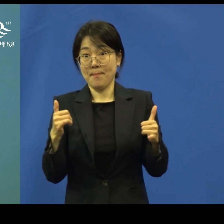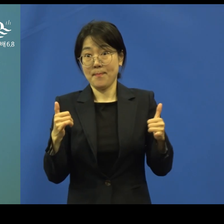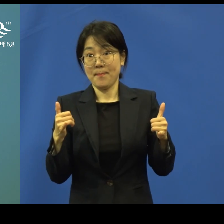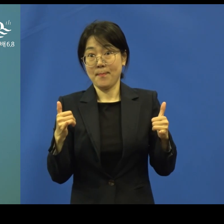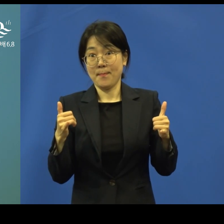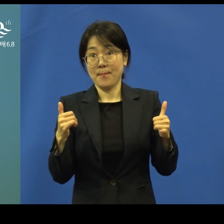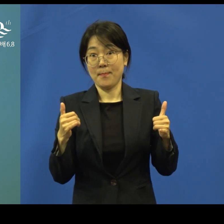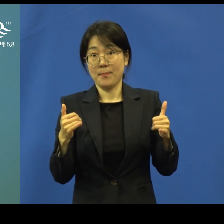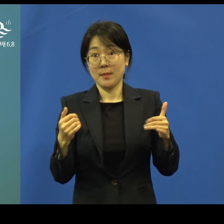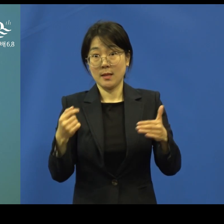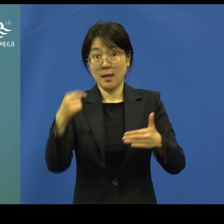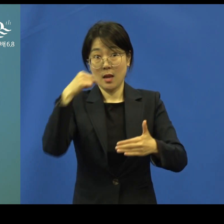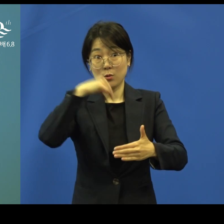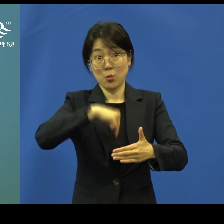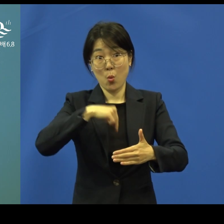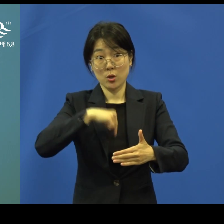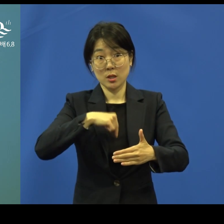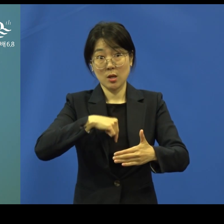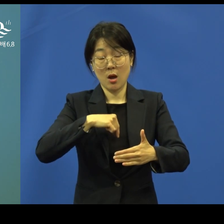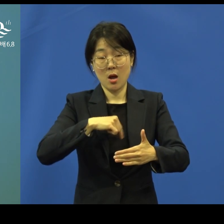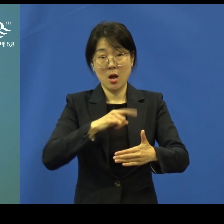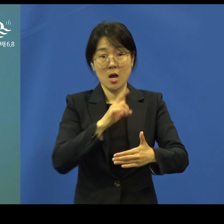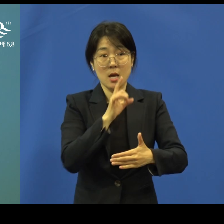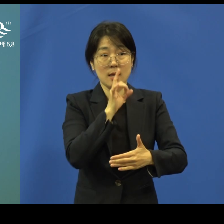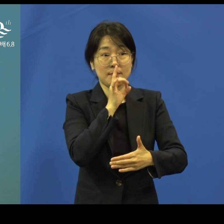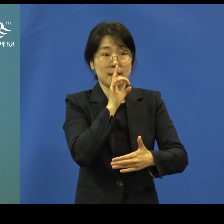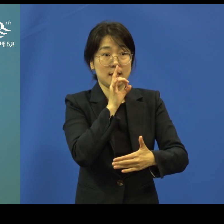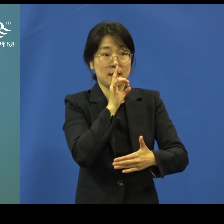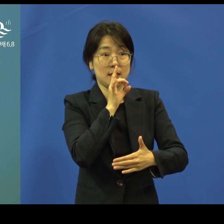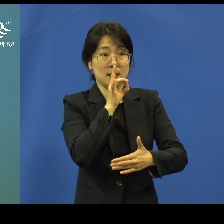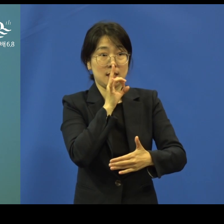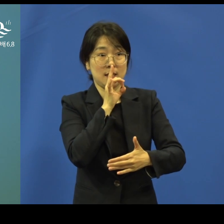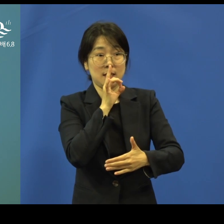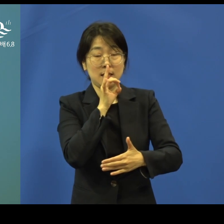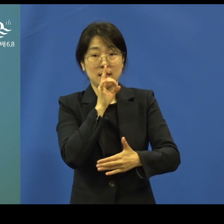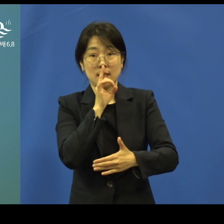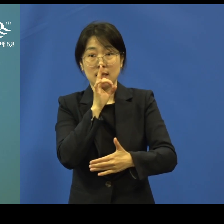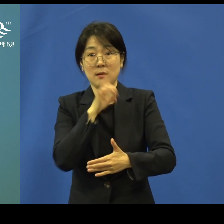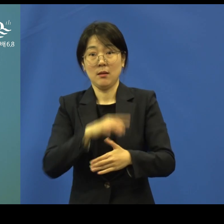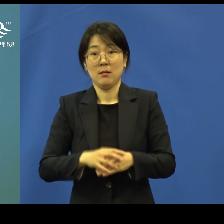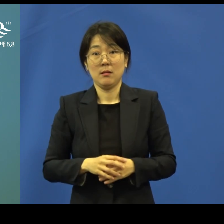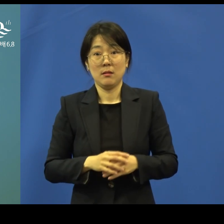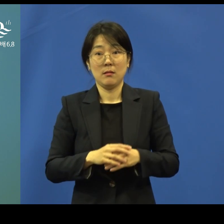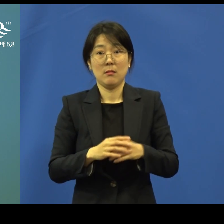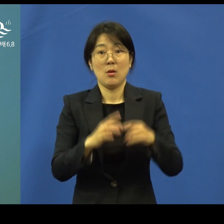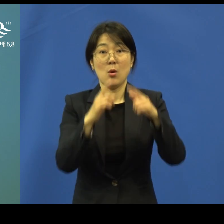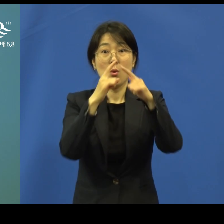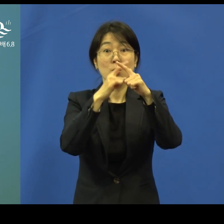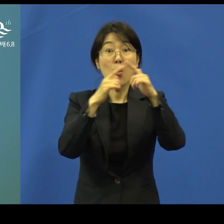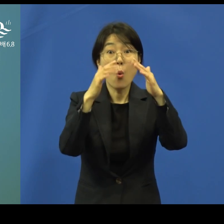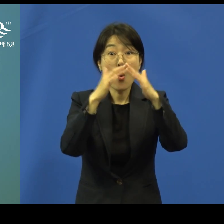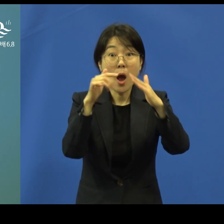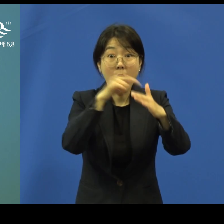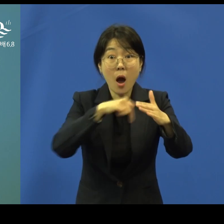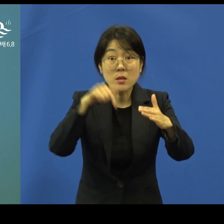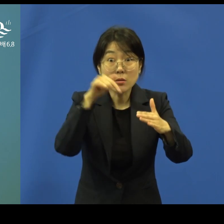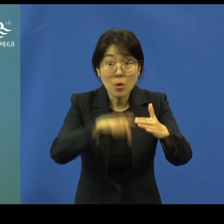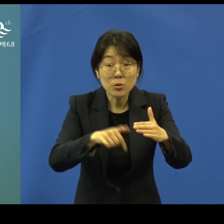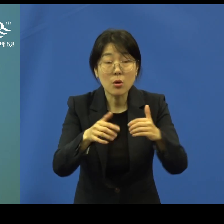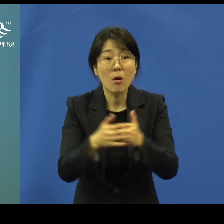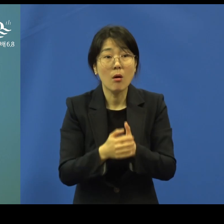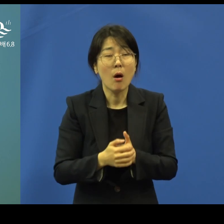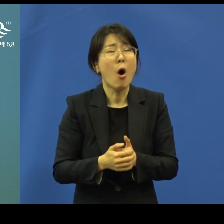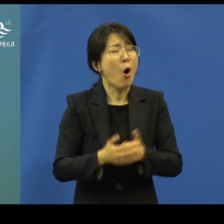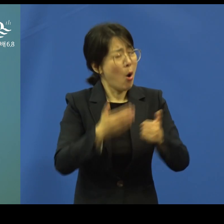그런데 여기에 미지근함을 우리가 경계해야 되는 건 뭘까요? 하기는 다 하는 거죠. 교회도 갖출 것 다 하고 다 겉으로